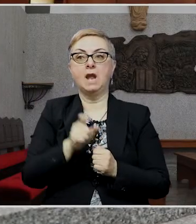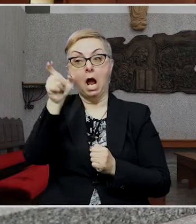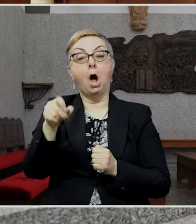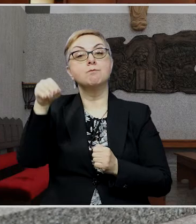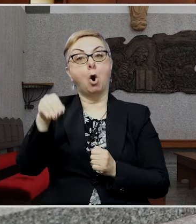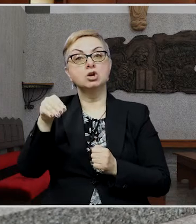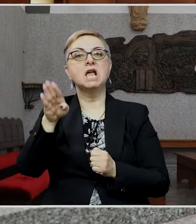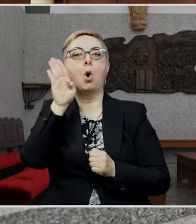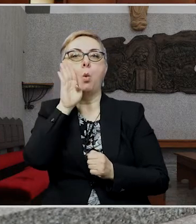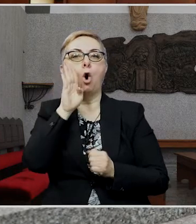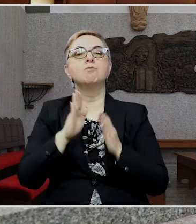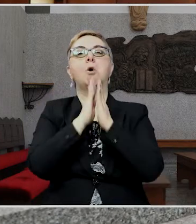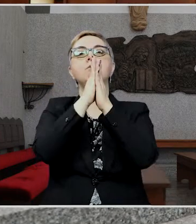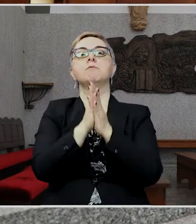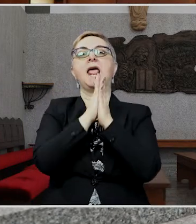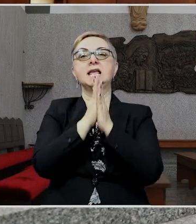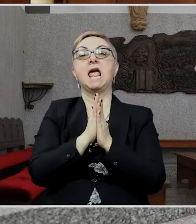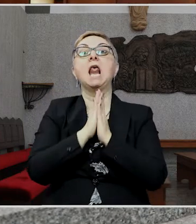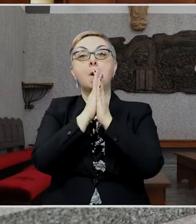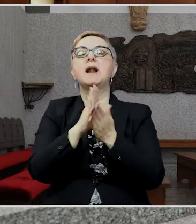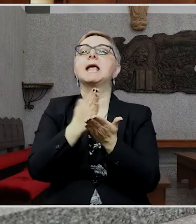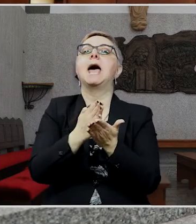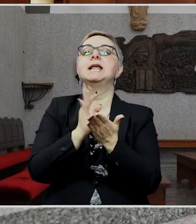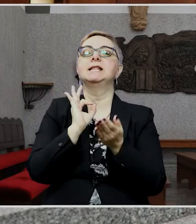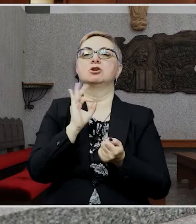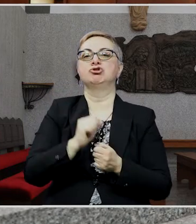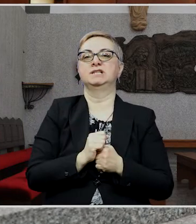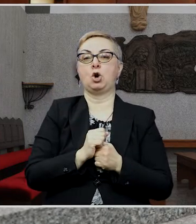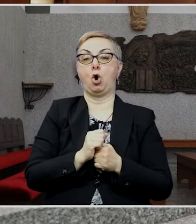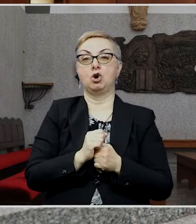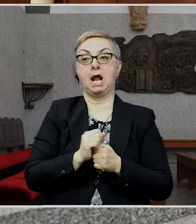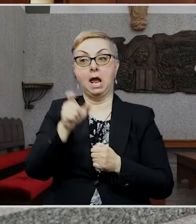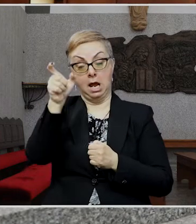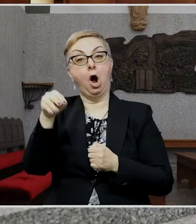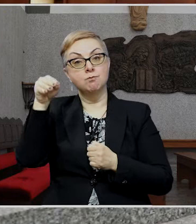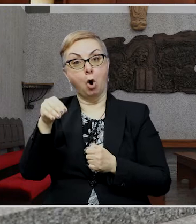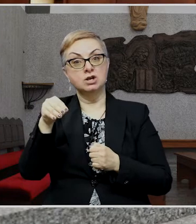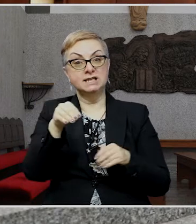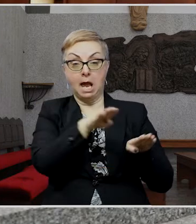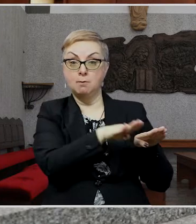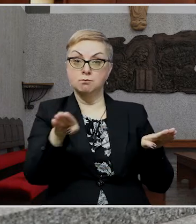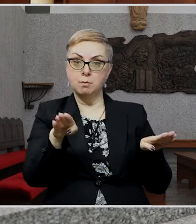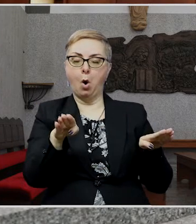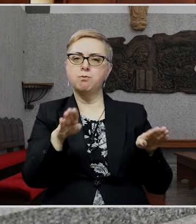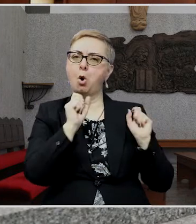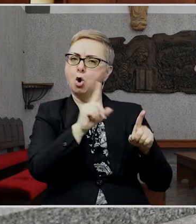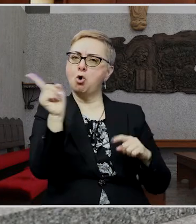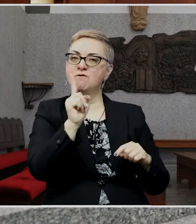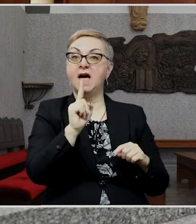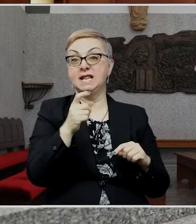uomo di preghiera la preghiera di intercessione mosè non vende la sua gente per fare